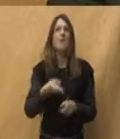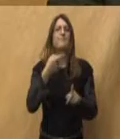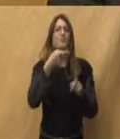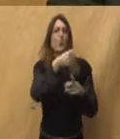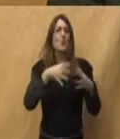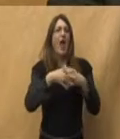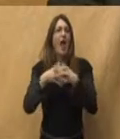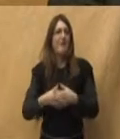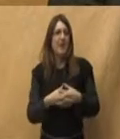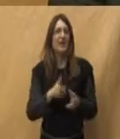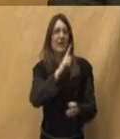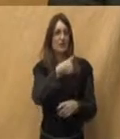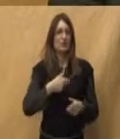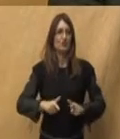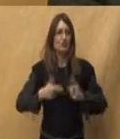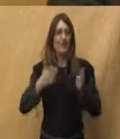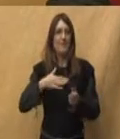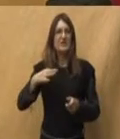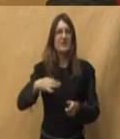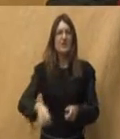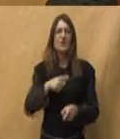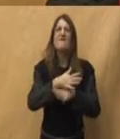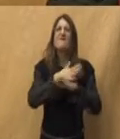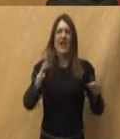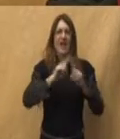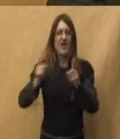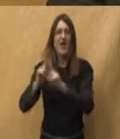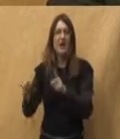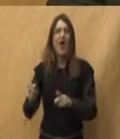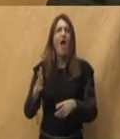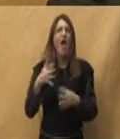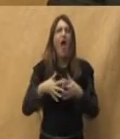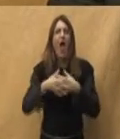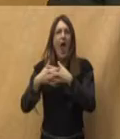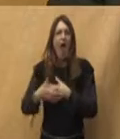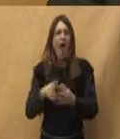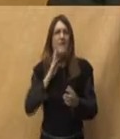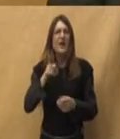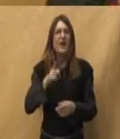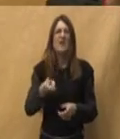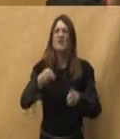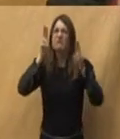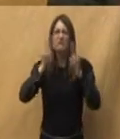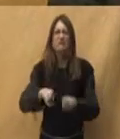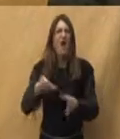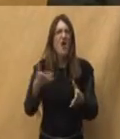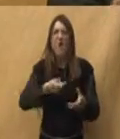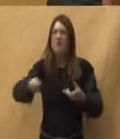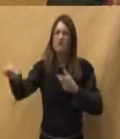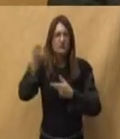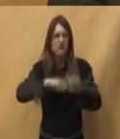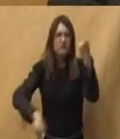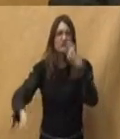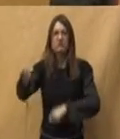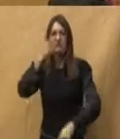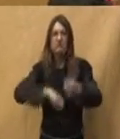Kaliforniji gdje mi živi sin. Razlike su ogromne. Amerikanci žderu, to je doslovno pravi izraz, iako je neugodan, ali ja moram reći da